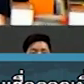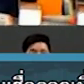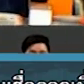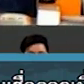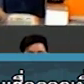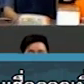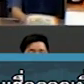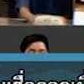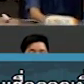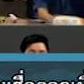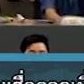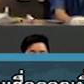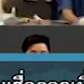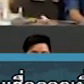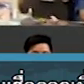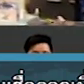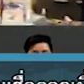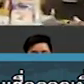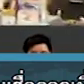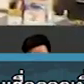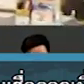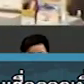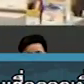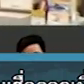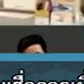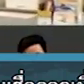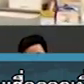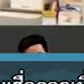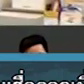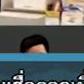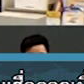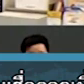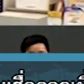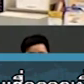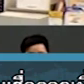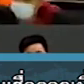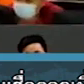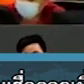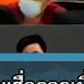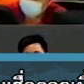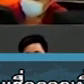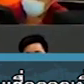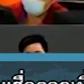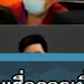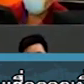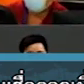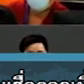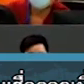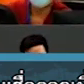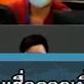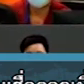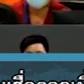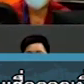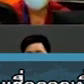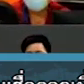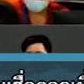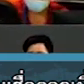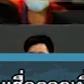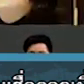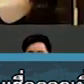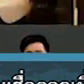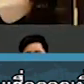ธนาคารอาคารสงเคราะห์ร่วมกระตุ้นเศรษฐกิจไทยผ่านภาคอสังหาริมทรัพย์ออกผลิตภัณฑ์สินเชื่อดอกเบี้ยต่ำกรอบวงเ